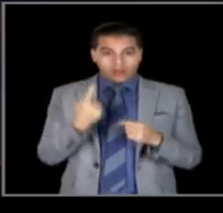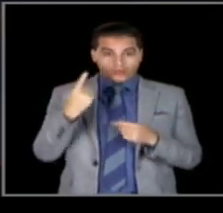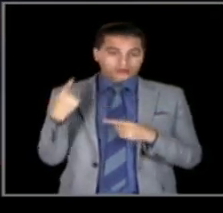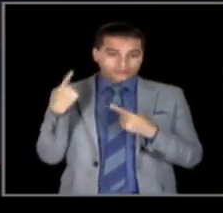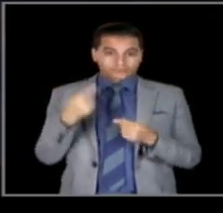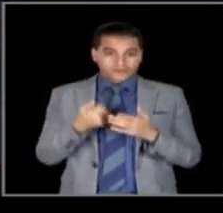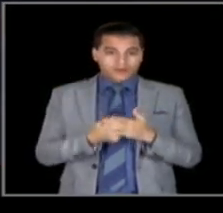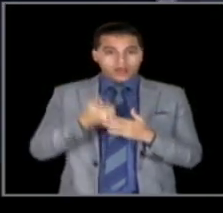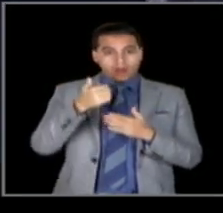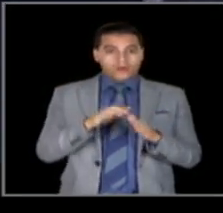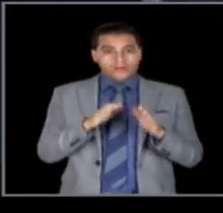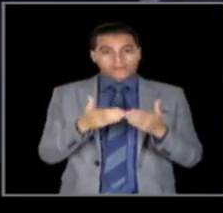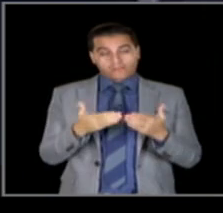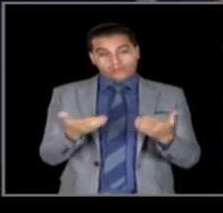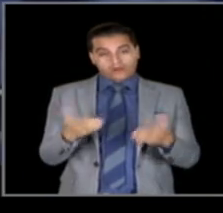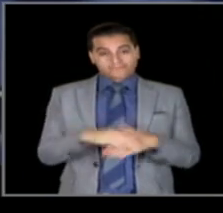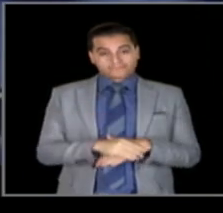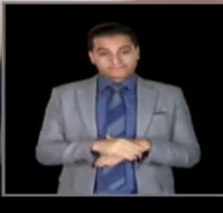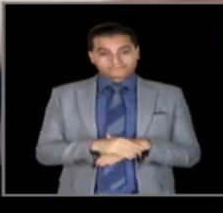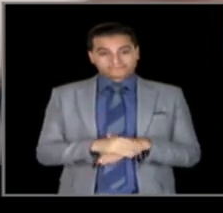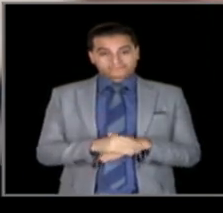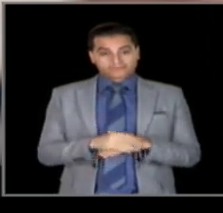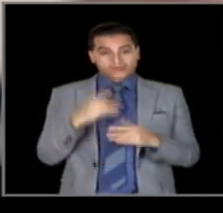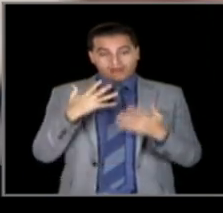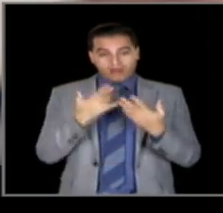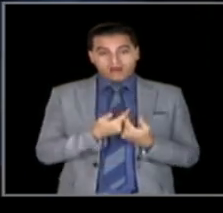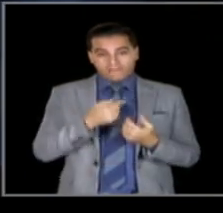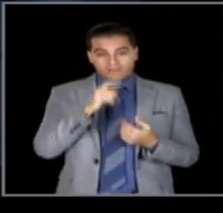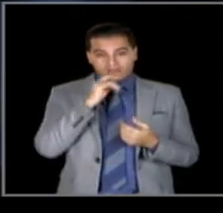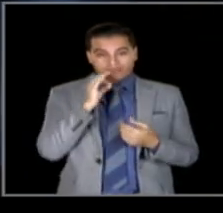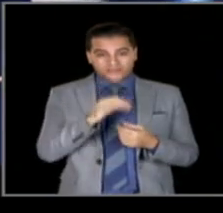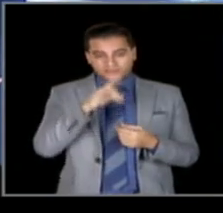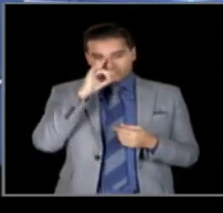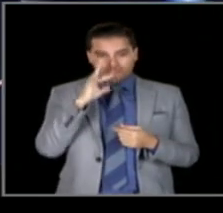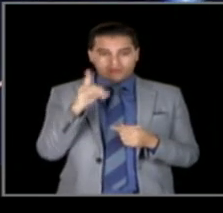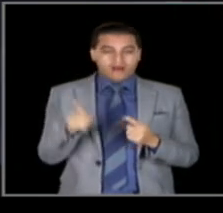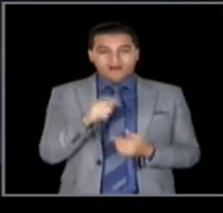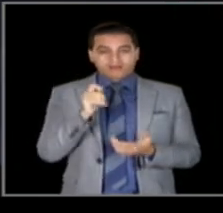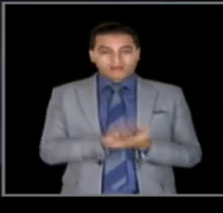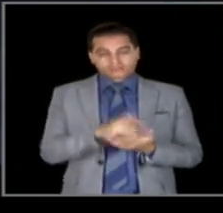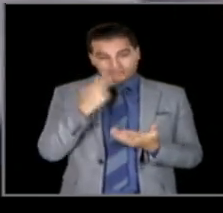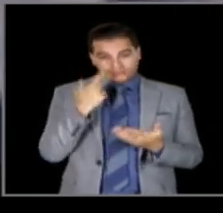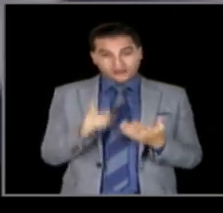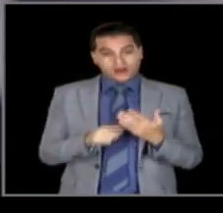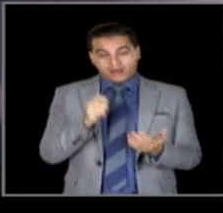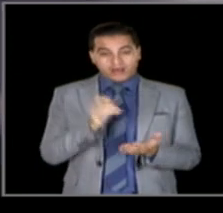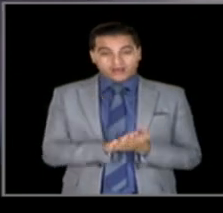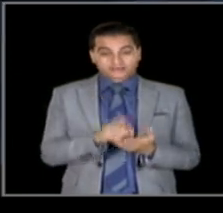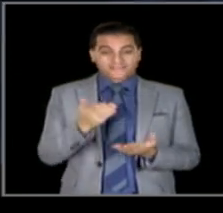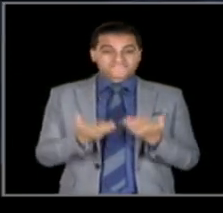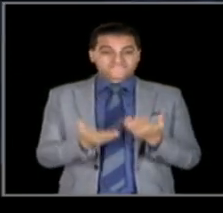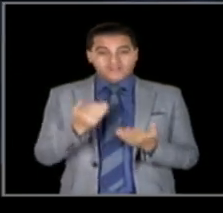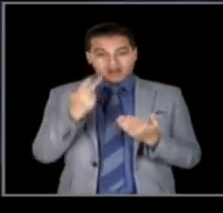كانوا تصدروا المجموعه. السكور بعيد لكن ان شاء الله هنحسنه في عجله الحظ. عجله الحظ ما هي